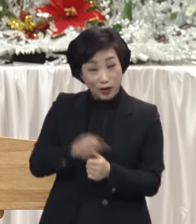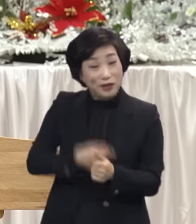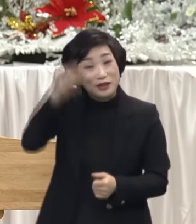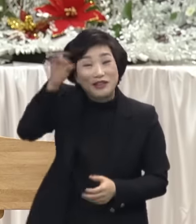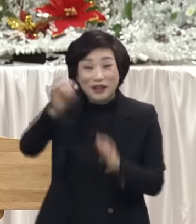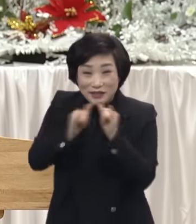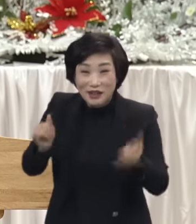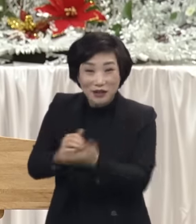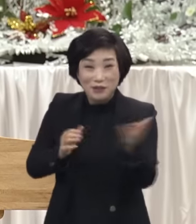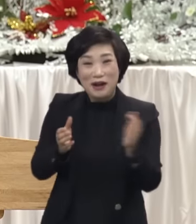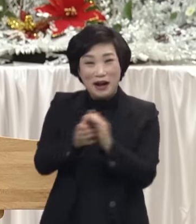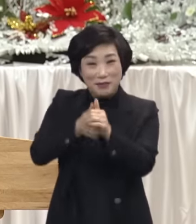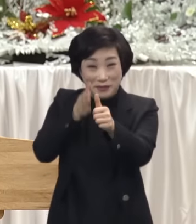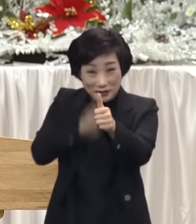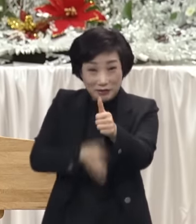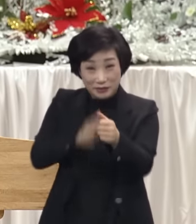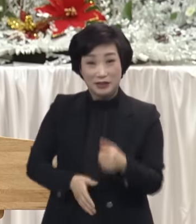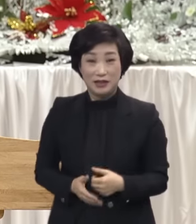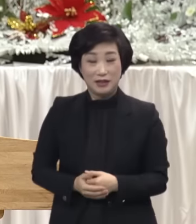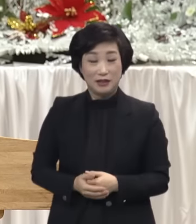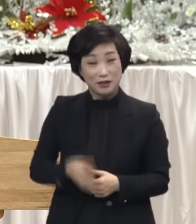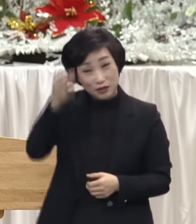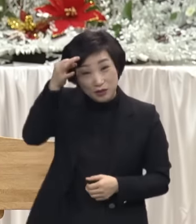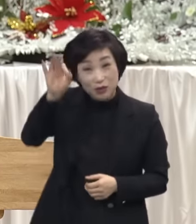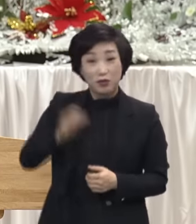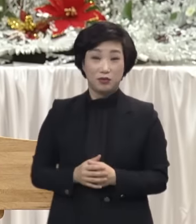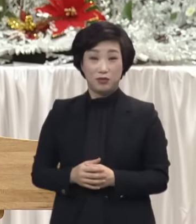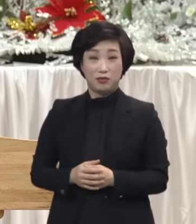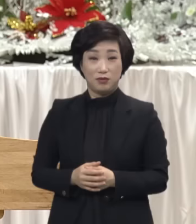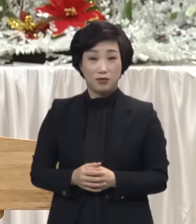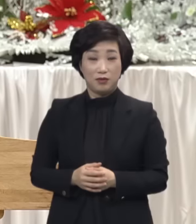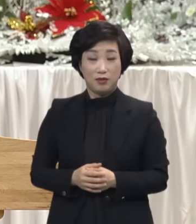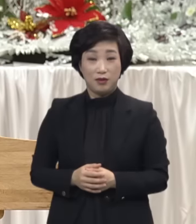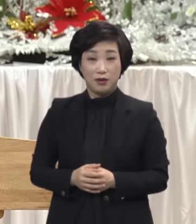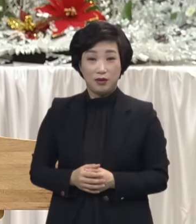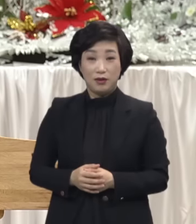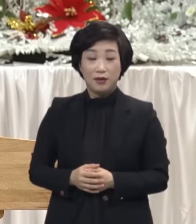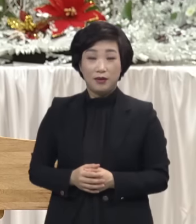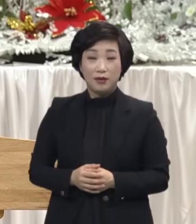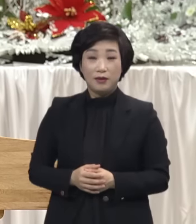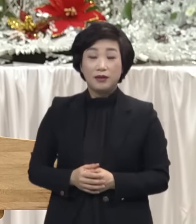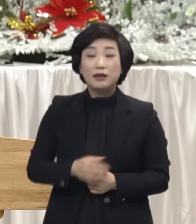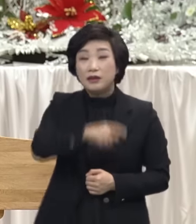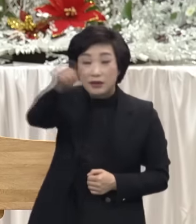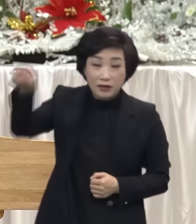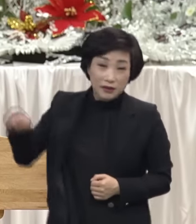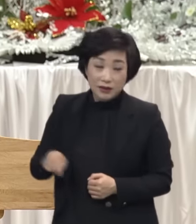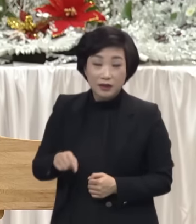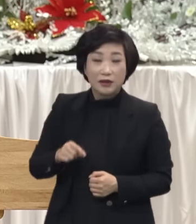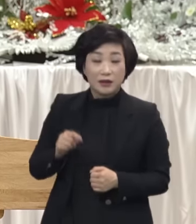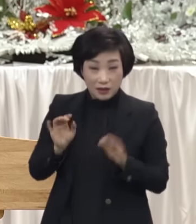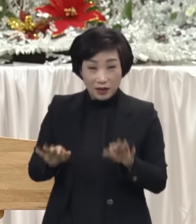인정하시면 아멘 합시다. 이치. 응? 그래서 이런 이치를